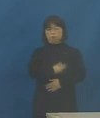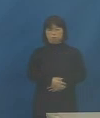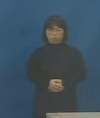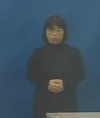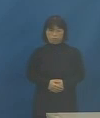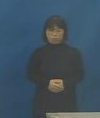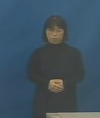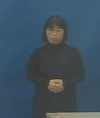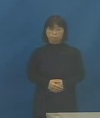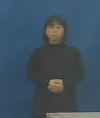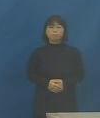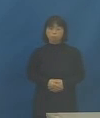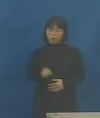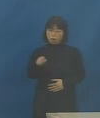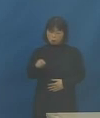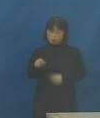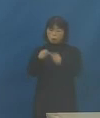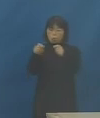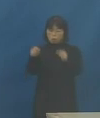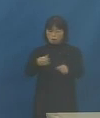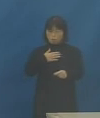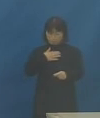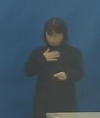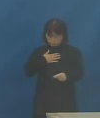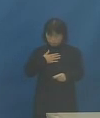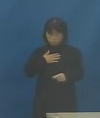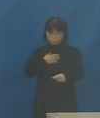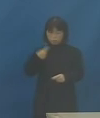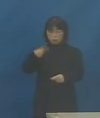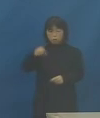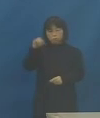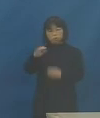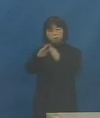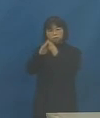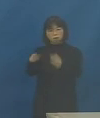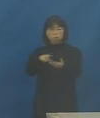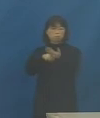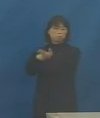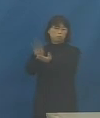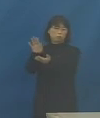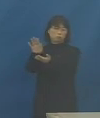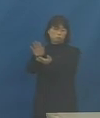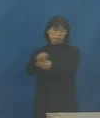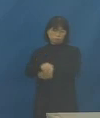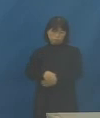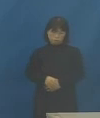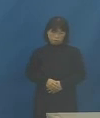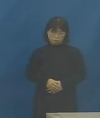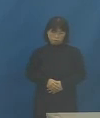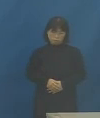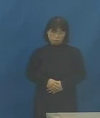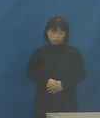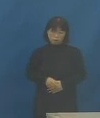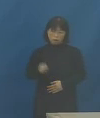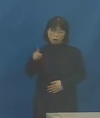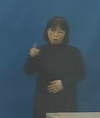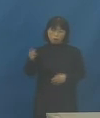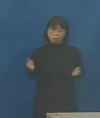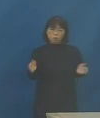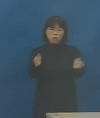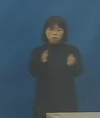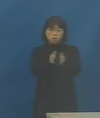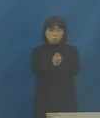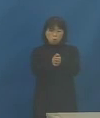ていますですからこのことは問題意識は教育委員会にもずお歳暮させて頂いておりましてエコーとセットでです